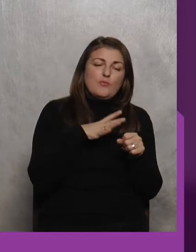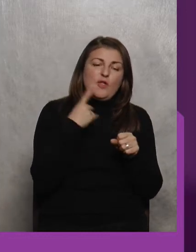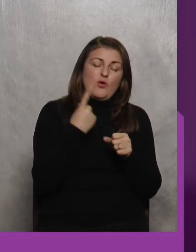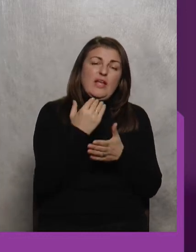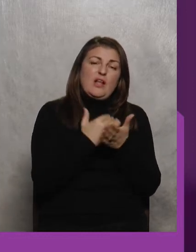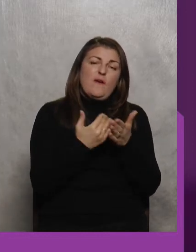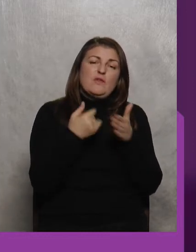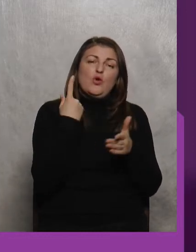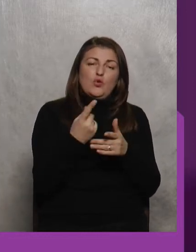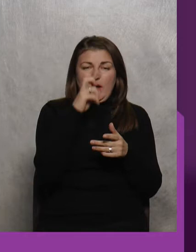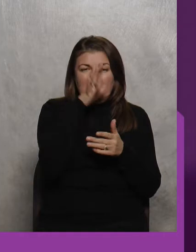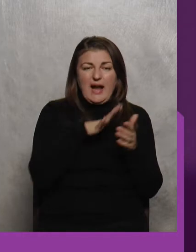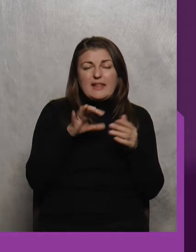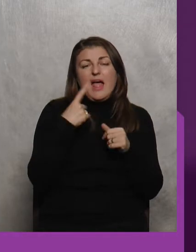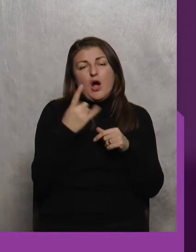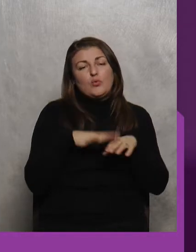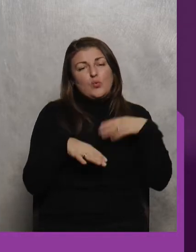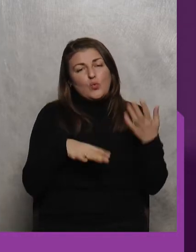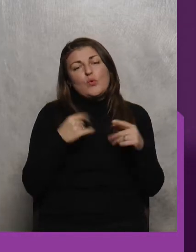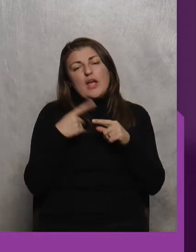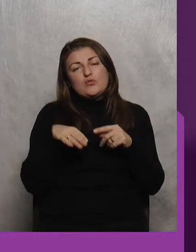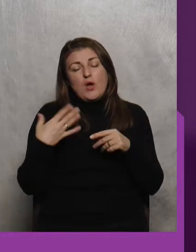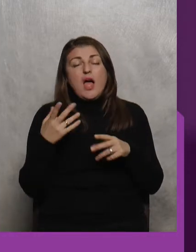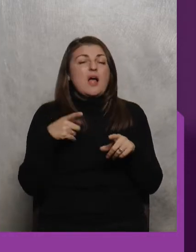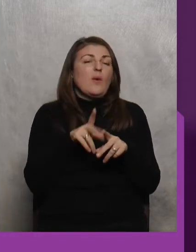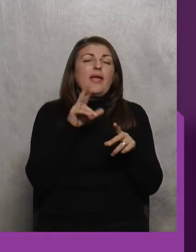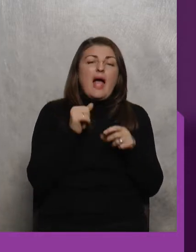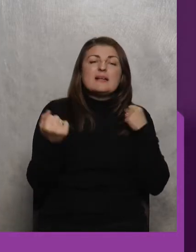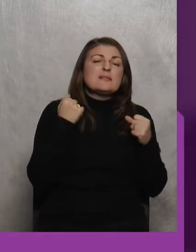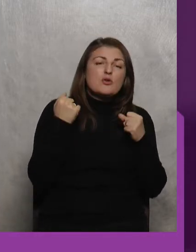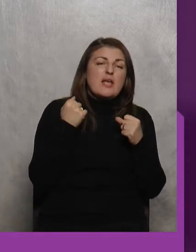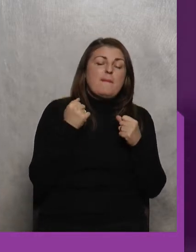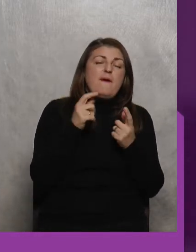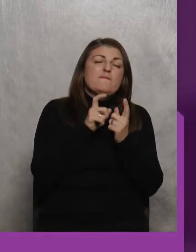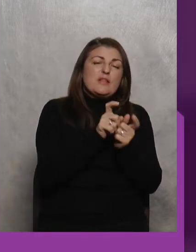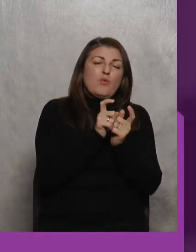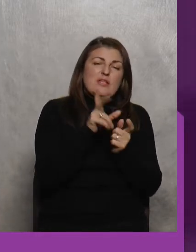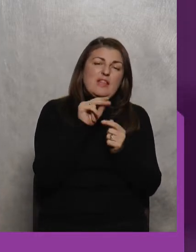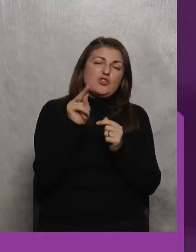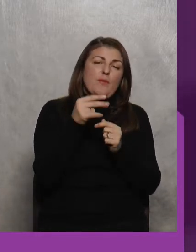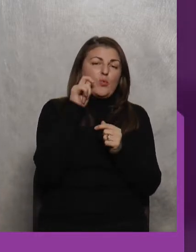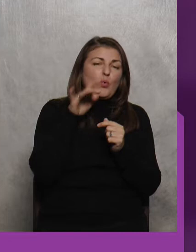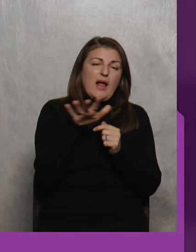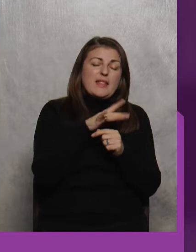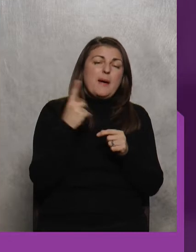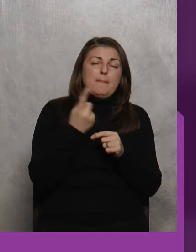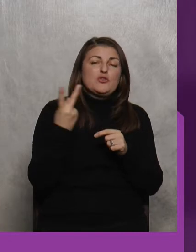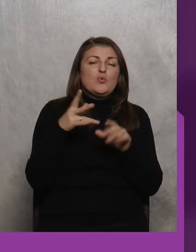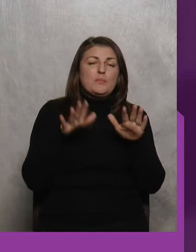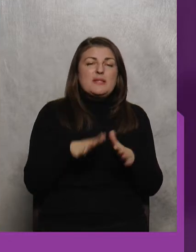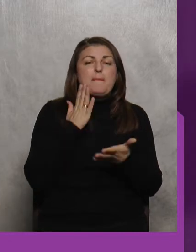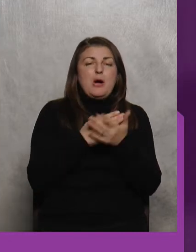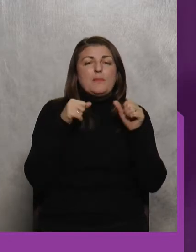від одної країни на одну руку і на іншу руку. Тобто, як спортсмен відбореться на чемпіонаті України. Перші, другі місця мають